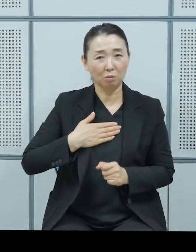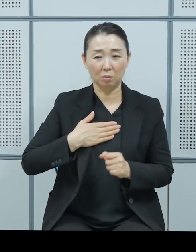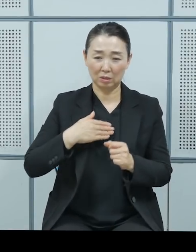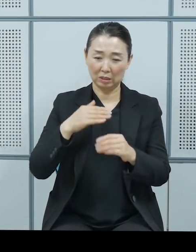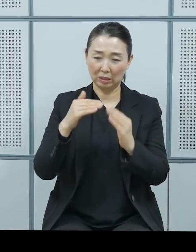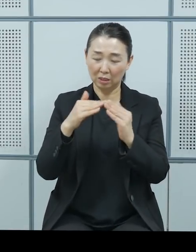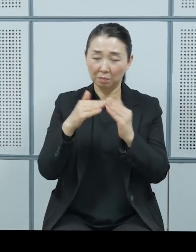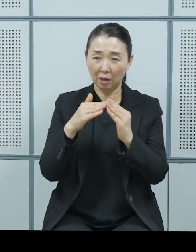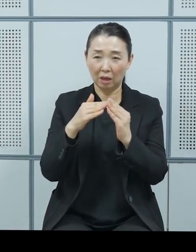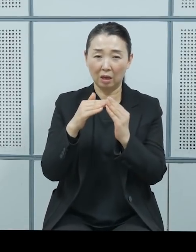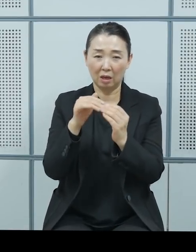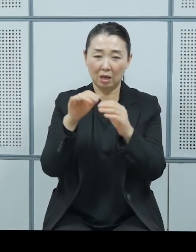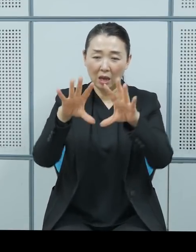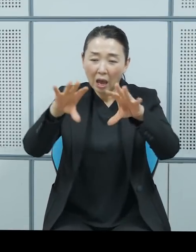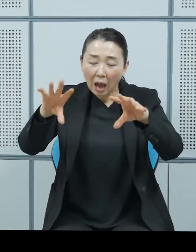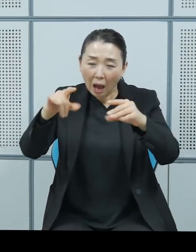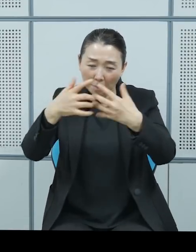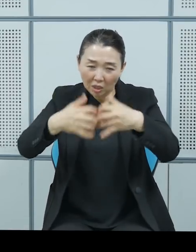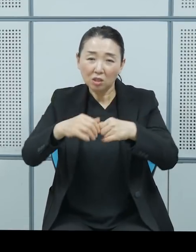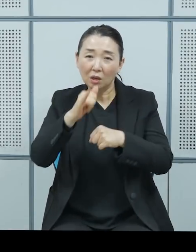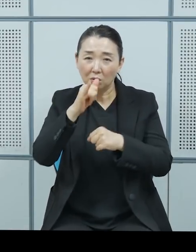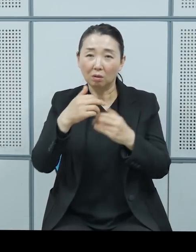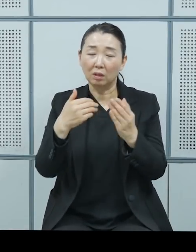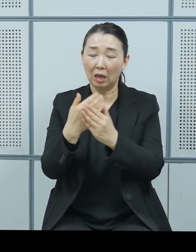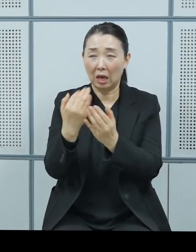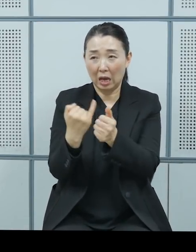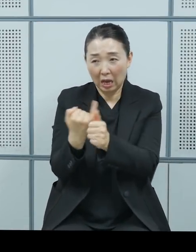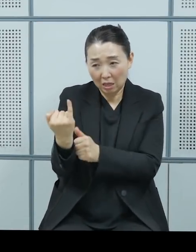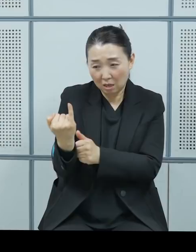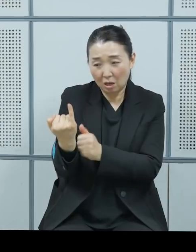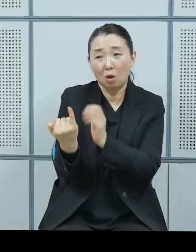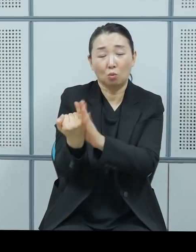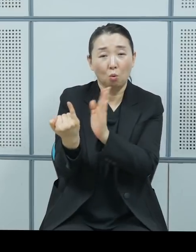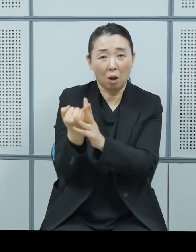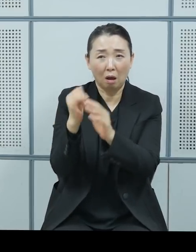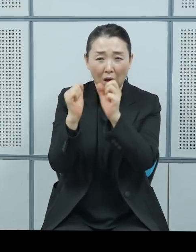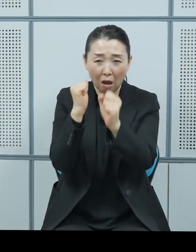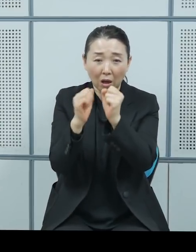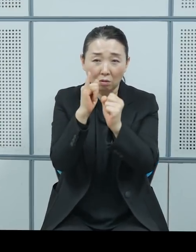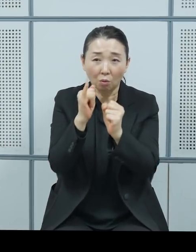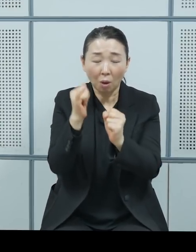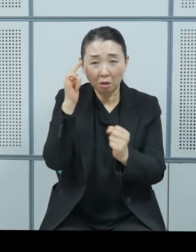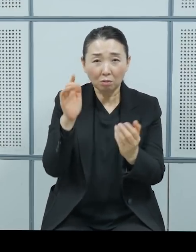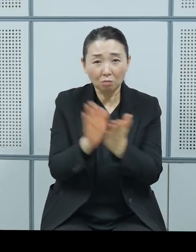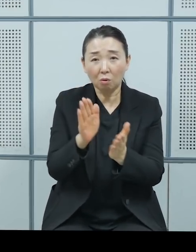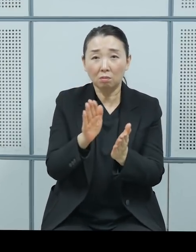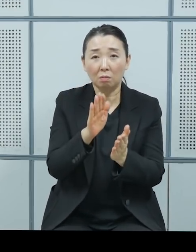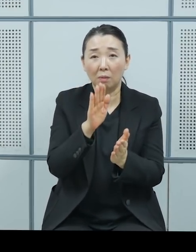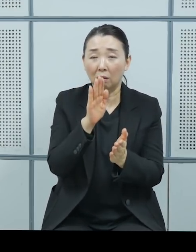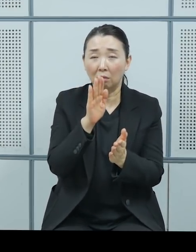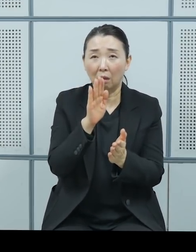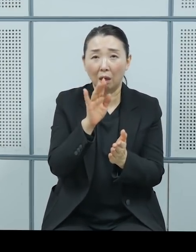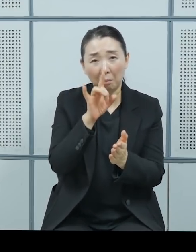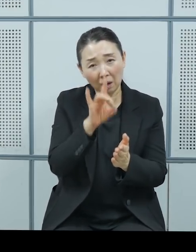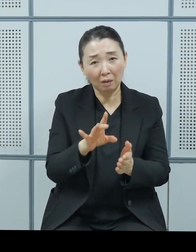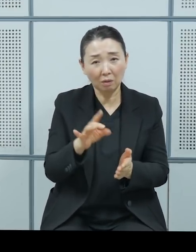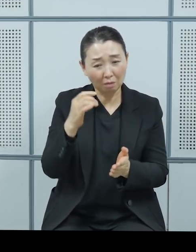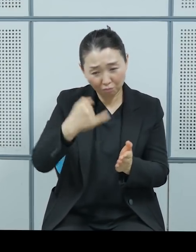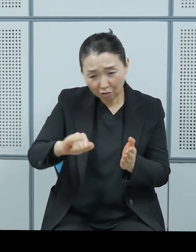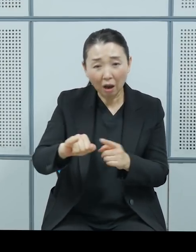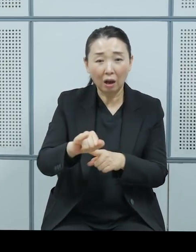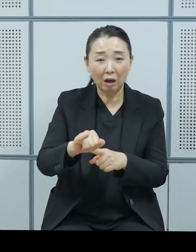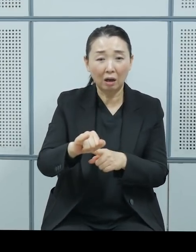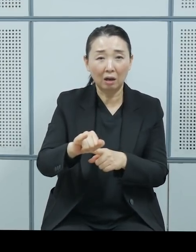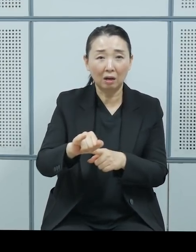집에 있거든요. 우리 아내한테 이렇게 해주는데 사실 그게 그렇게 뜨거워지면 말이 안 되는 거잖아요. 네. 그럼 제품에